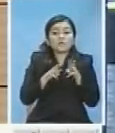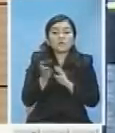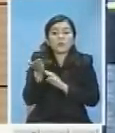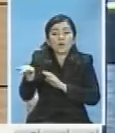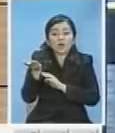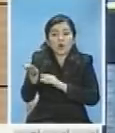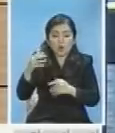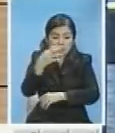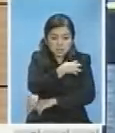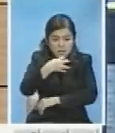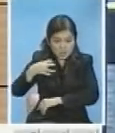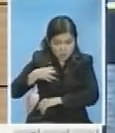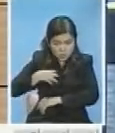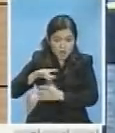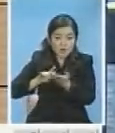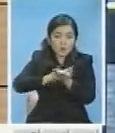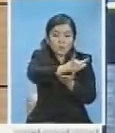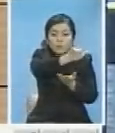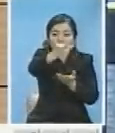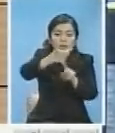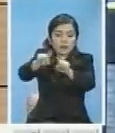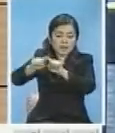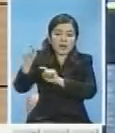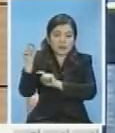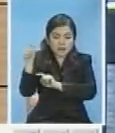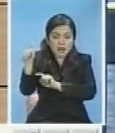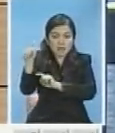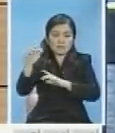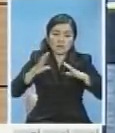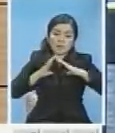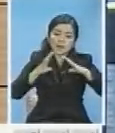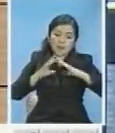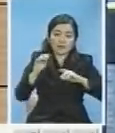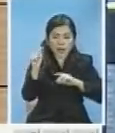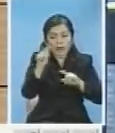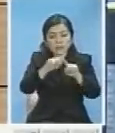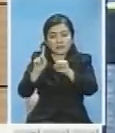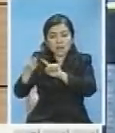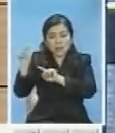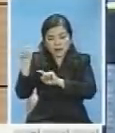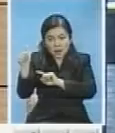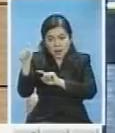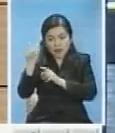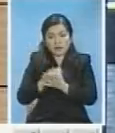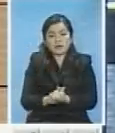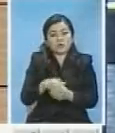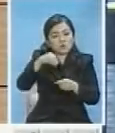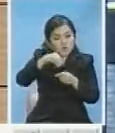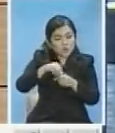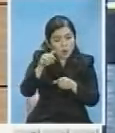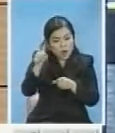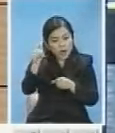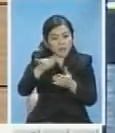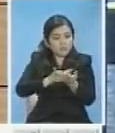จากสถานทูตในประเทศต่างๆหรือประเทศที่เขาพำนักอยู่ในขณะนั้นได้เขาก็จะสามารถไม่ใช่เฉพาะอยู่ในประเทศนั้นเท่านั้นเขาจะสาม